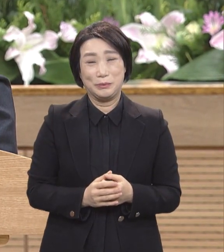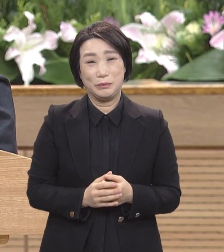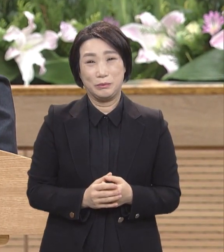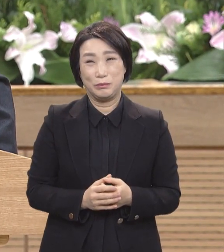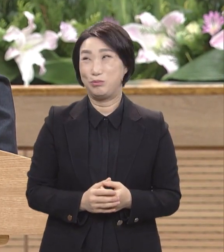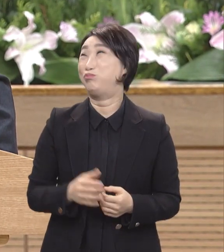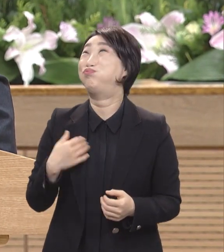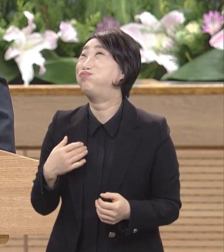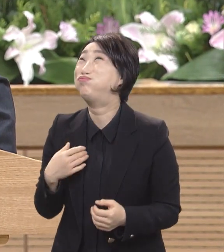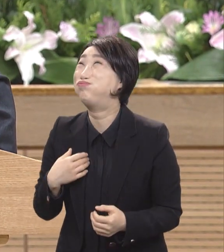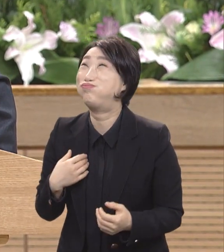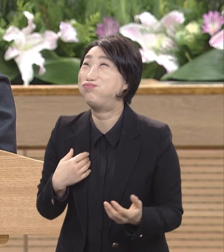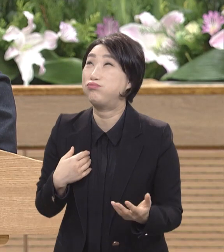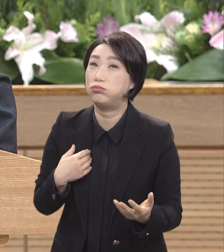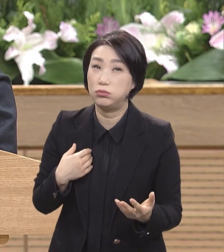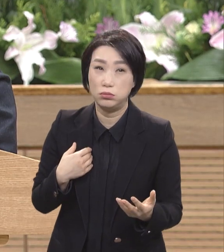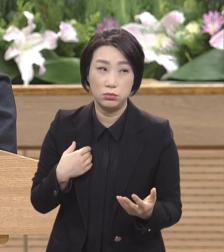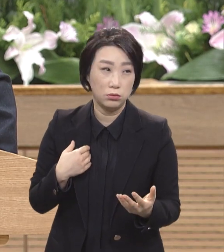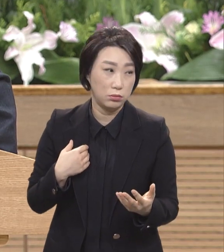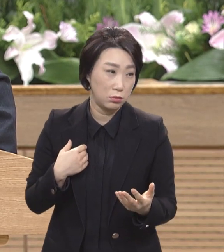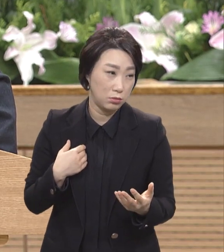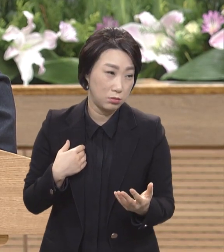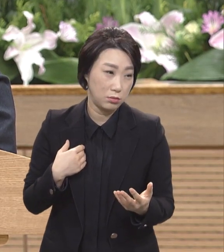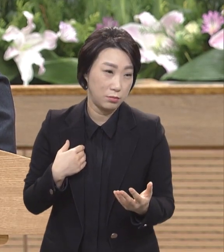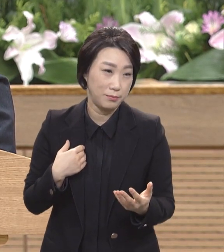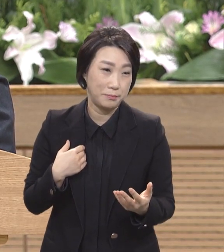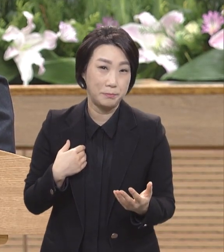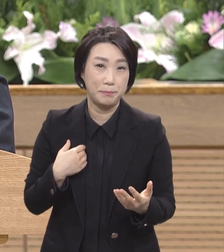난 모르겠는데요.